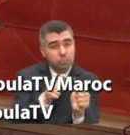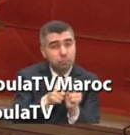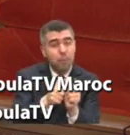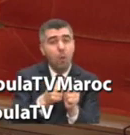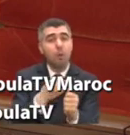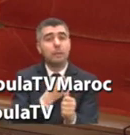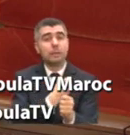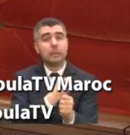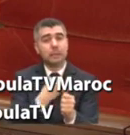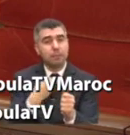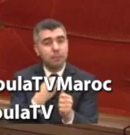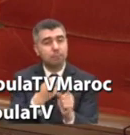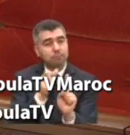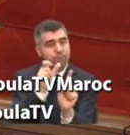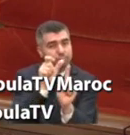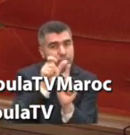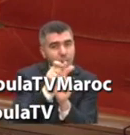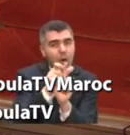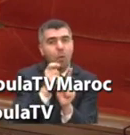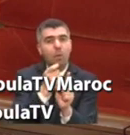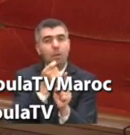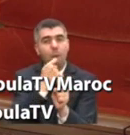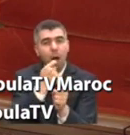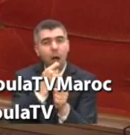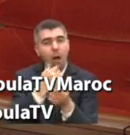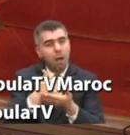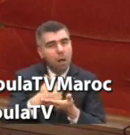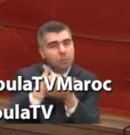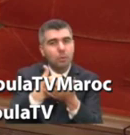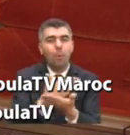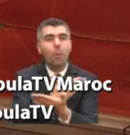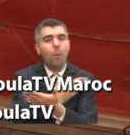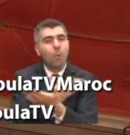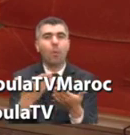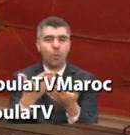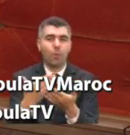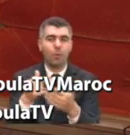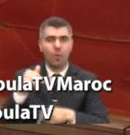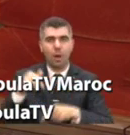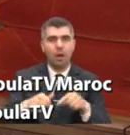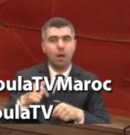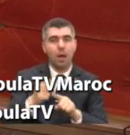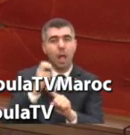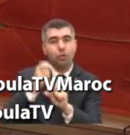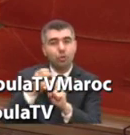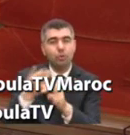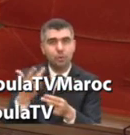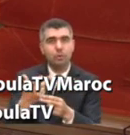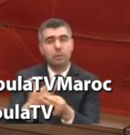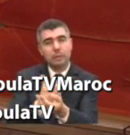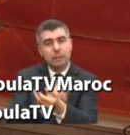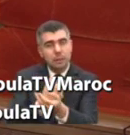وتوفير عرض علاجي ملائم من خلال كذلك بعض الادويه البديله بحال الميثادون فيما يتعلق بالمخدرات يعني السائله،